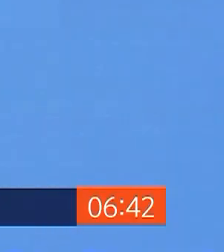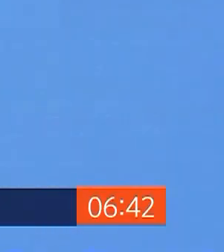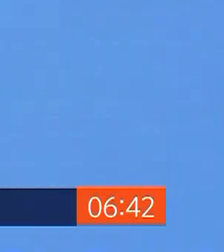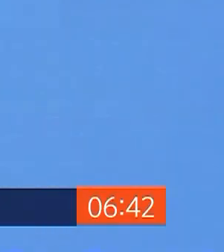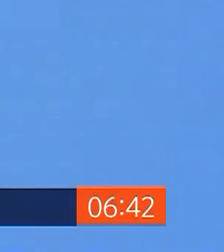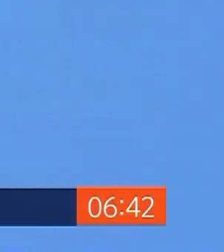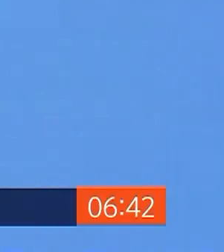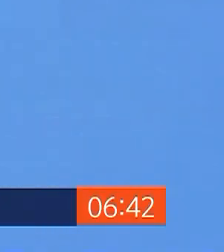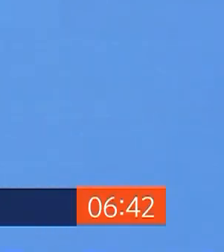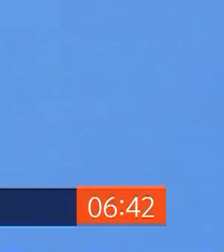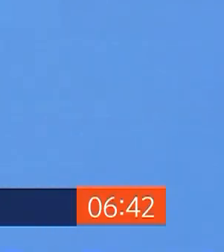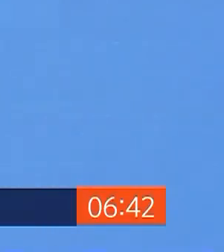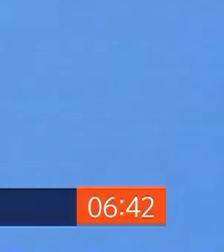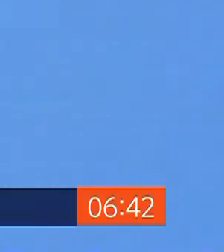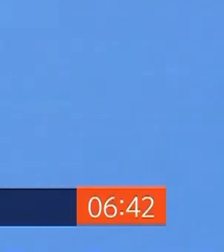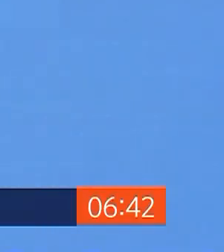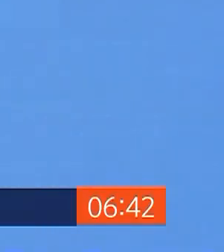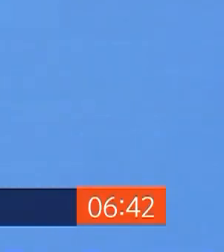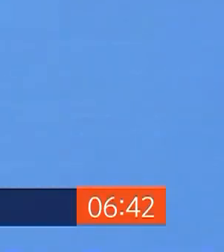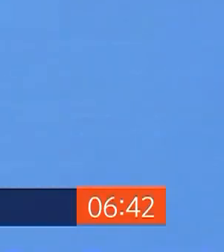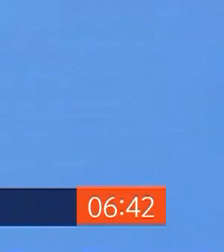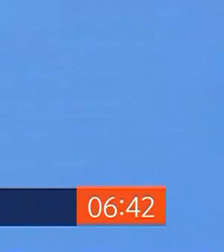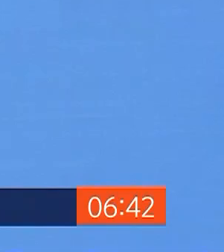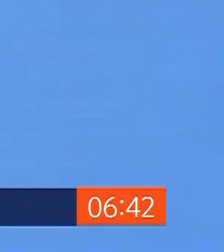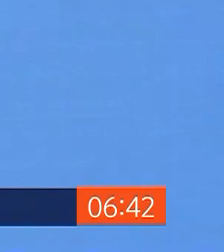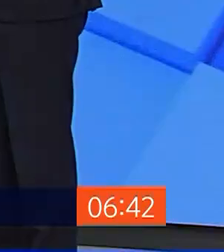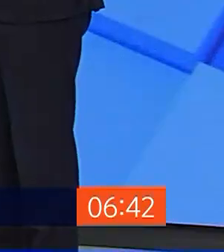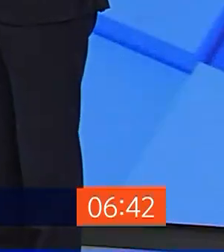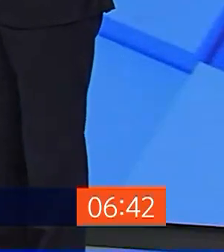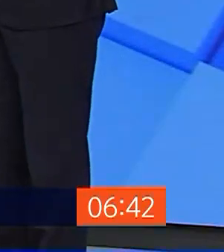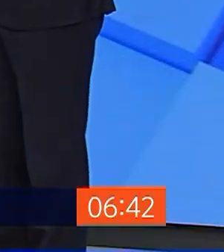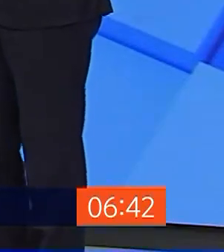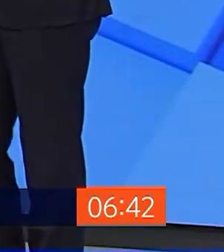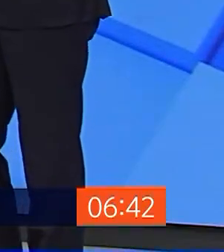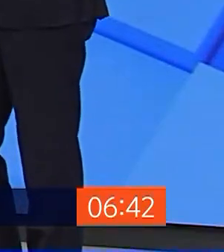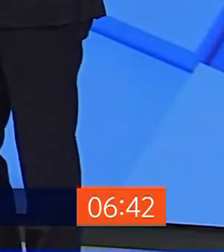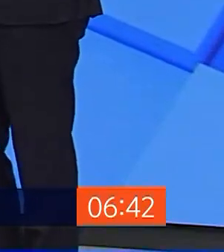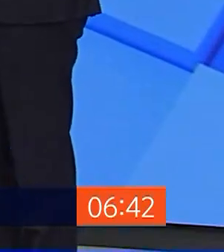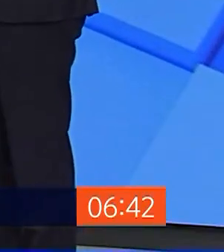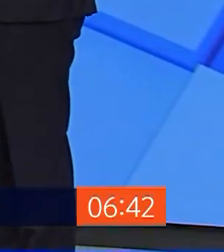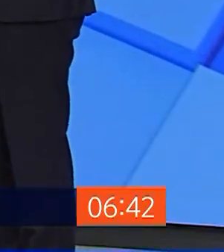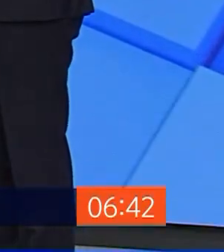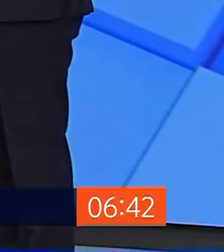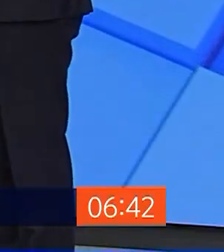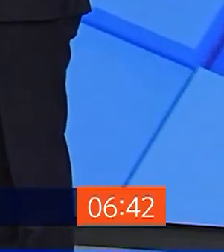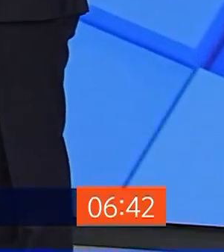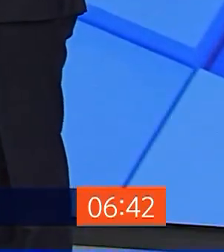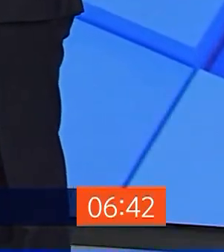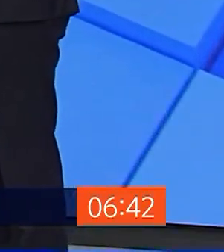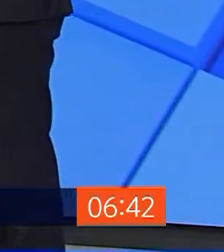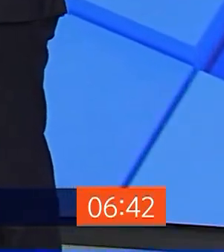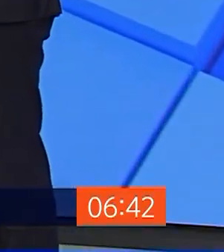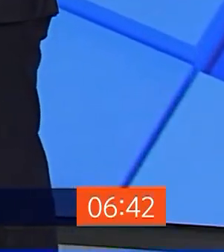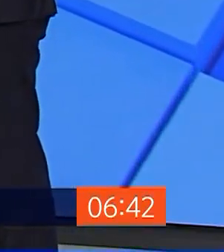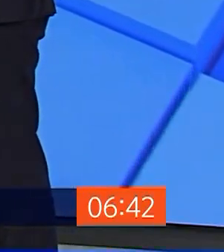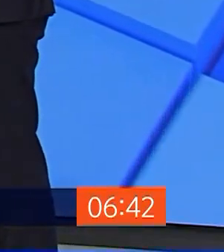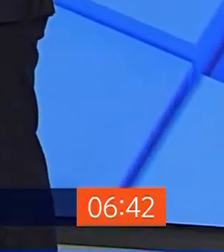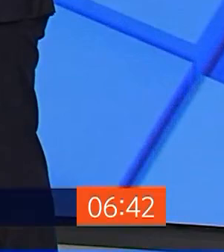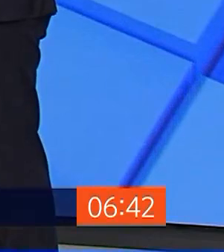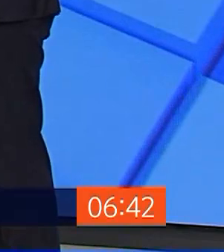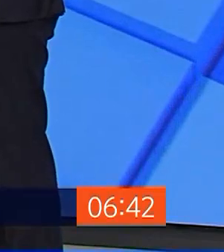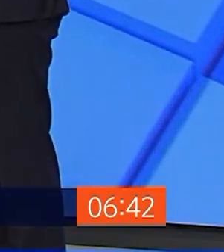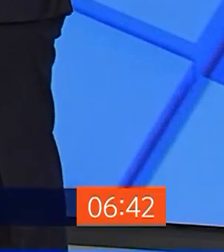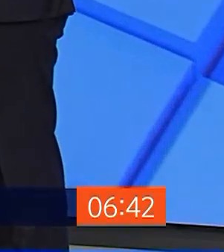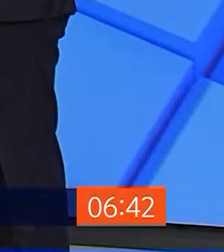친절한 경제 시간입니다. 오늘도 한지연 기자와 함께하겠습니다. 한 기자, 안녕하세요. 안녕하세요. 네, 저기 이재명 민주당 대선 후보가 이